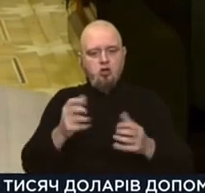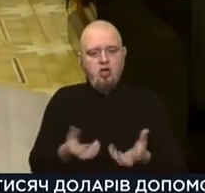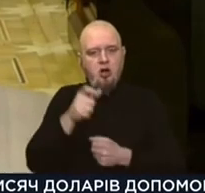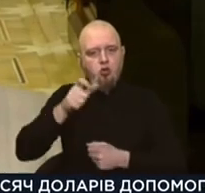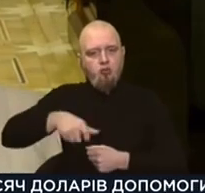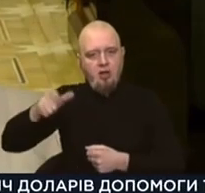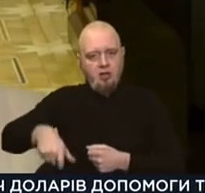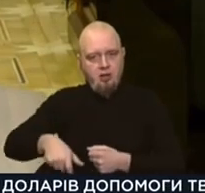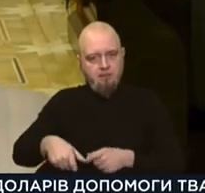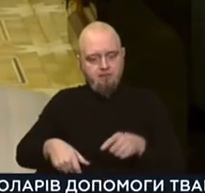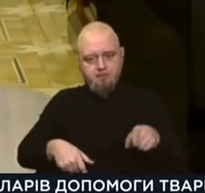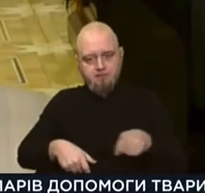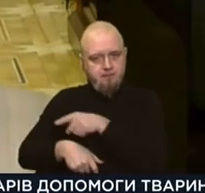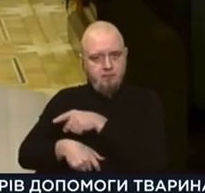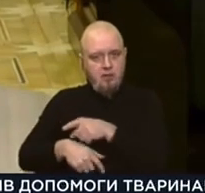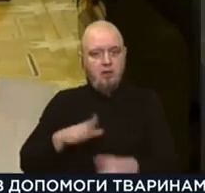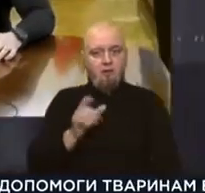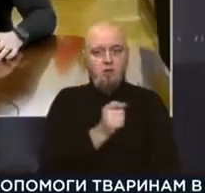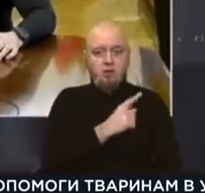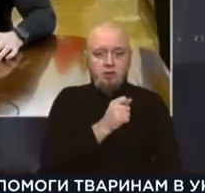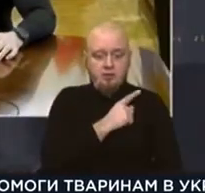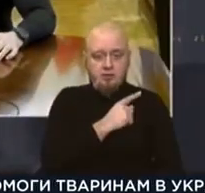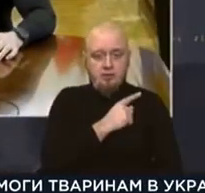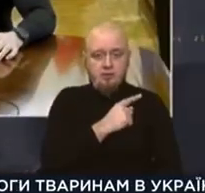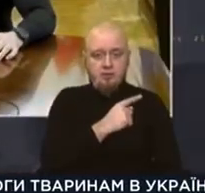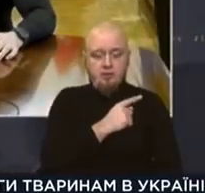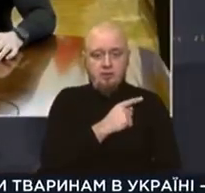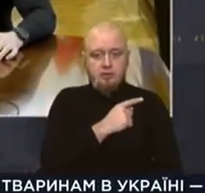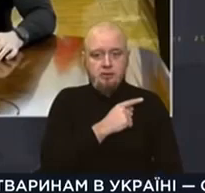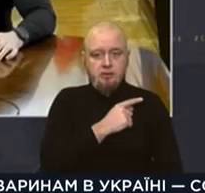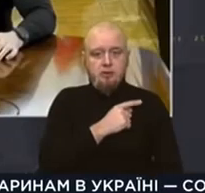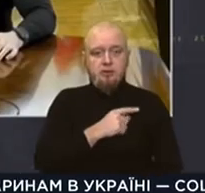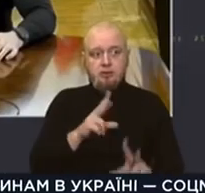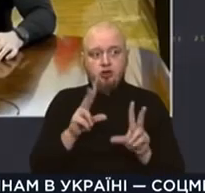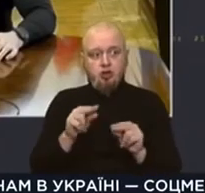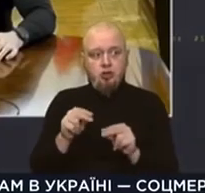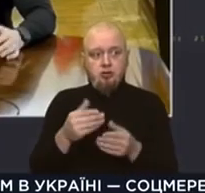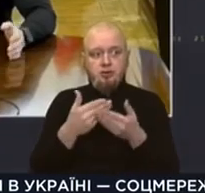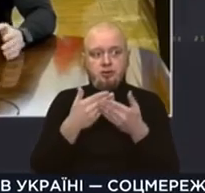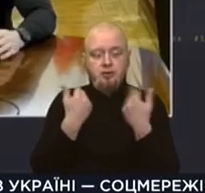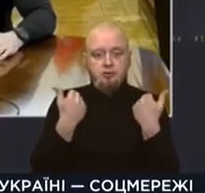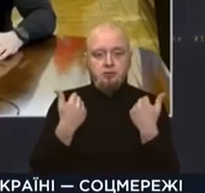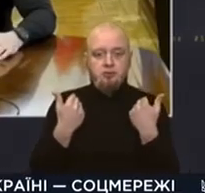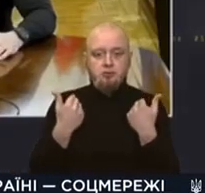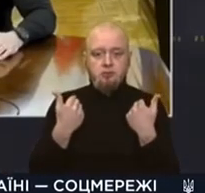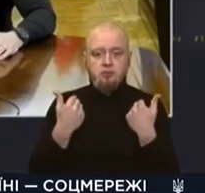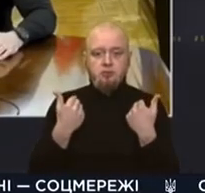рятувальники. В Одесі, к щастю,